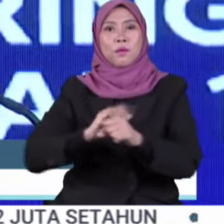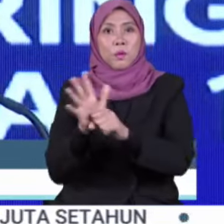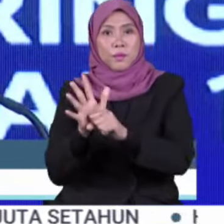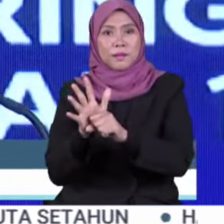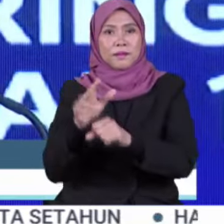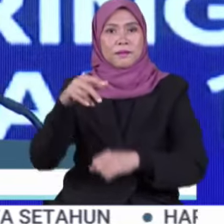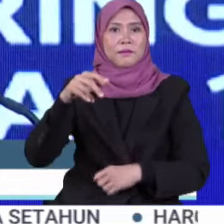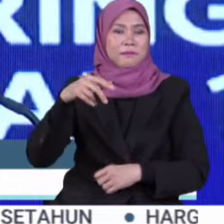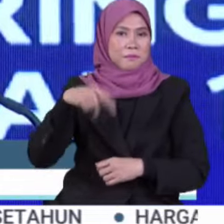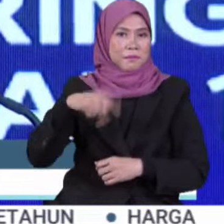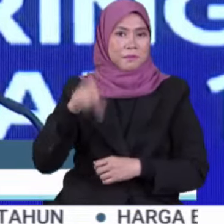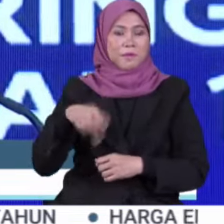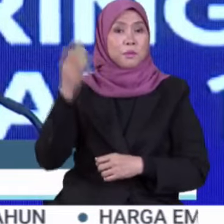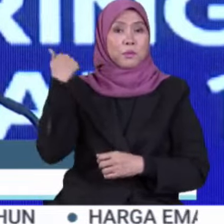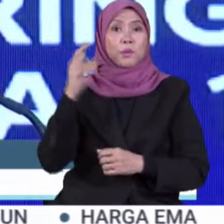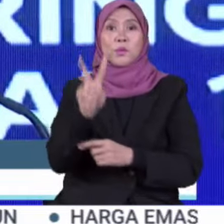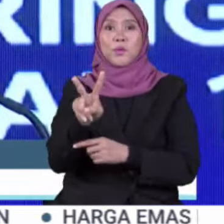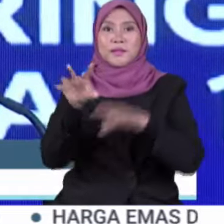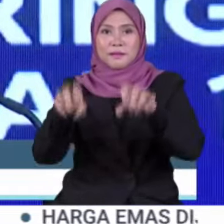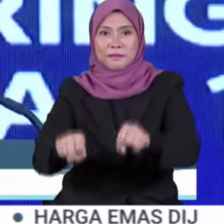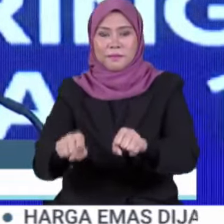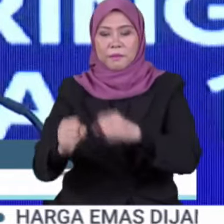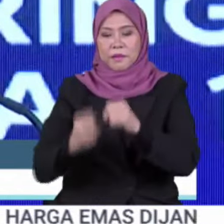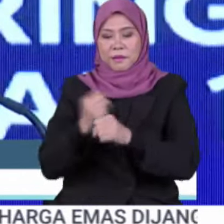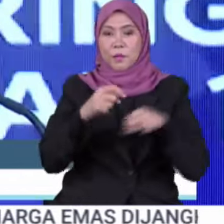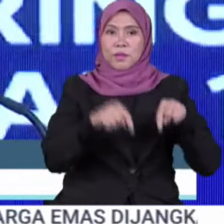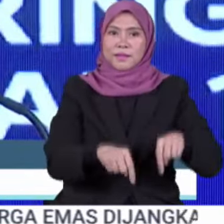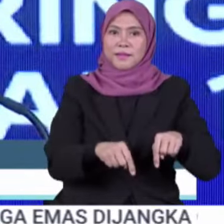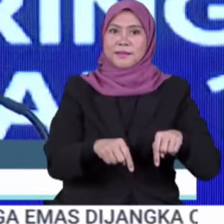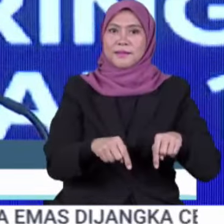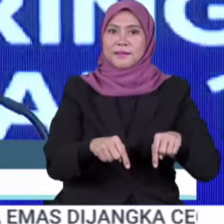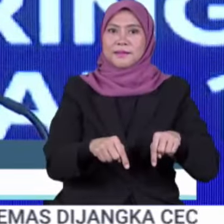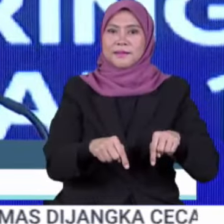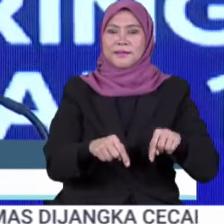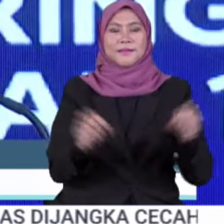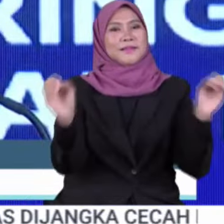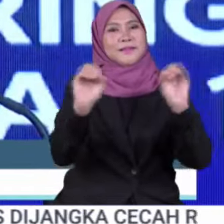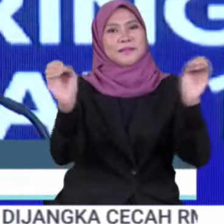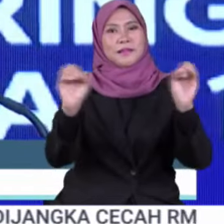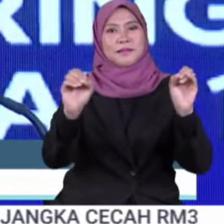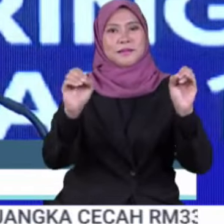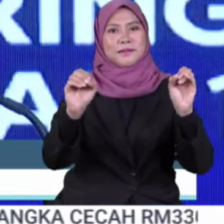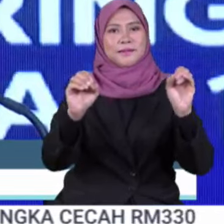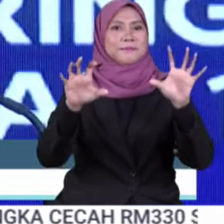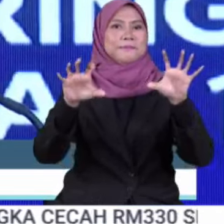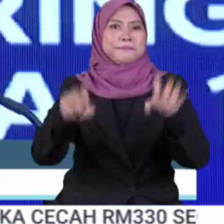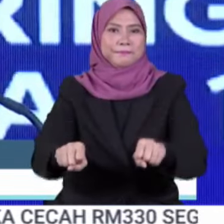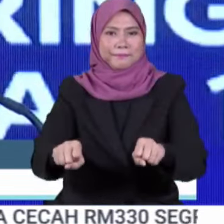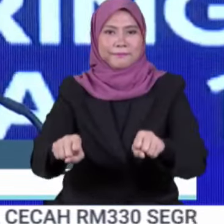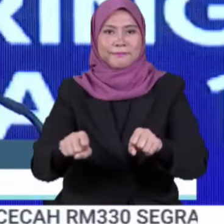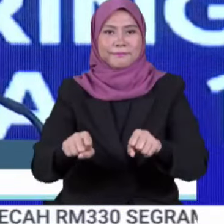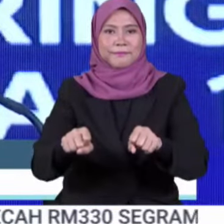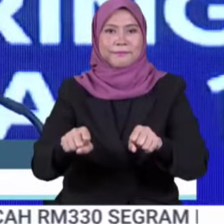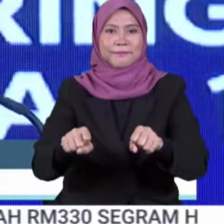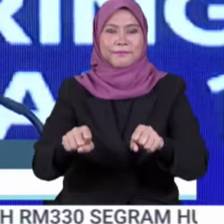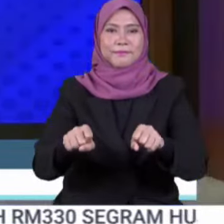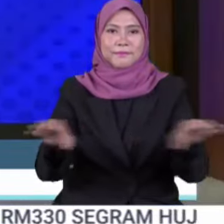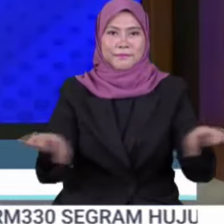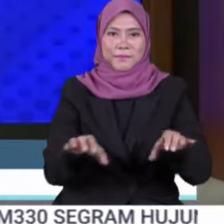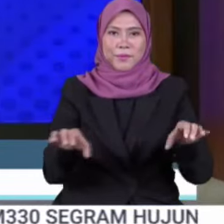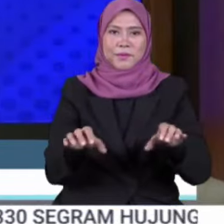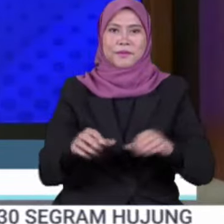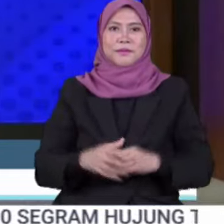lepas terdapat dua sahaja tangkapan dan pada tahun ini, na'udzubillah, tidak ada sebarang tangkapan yang